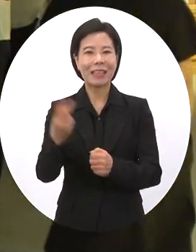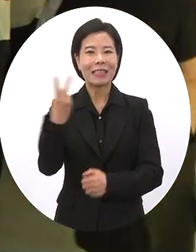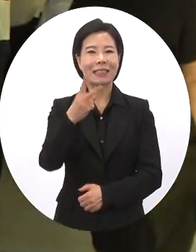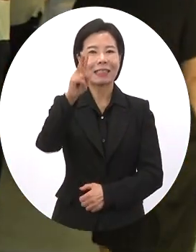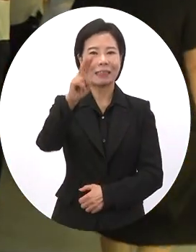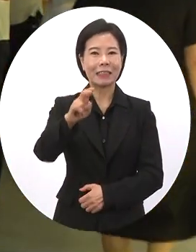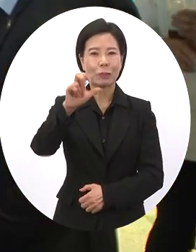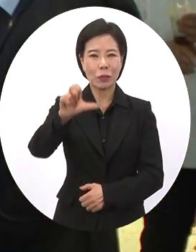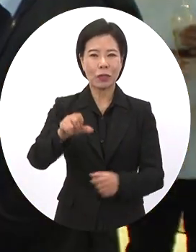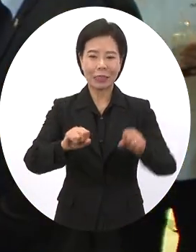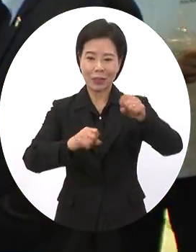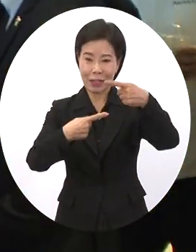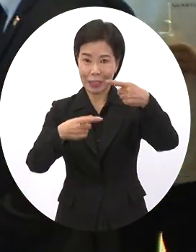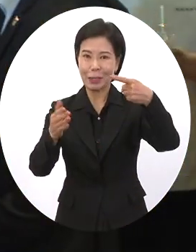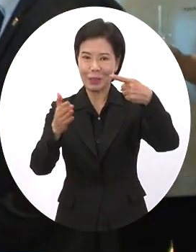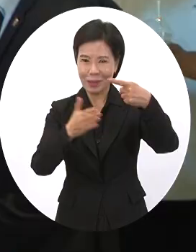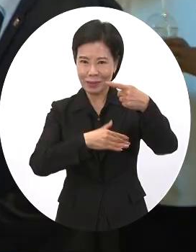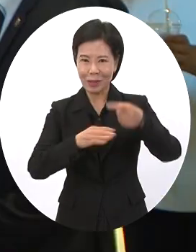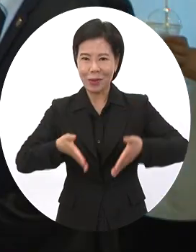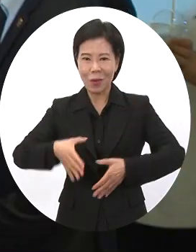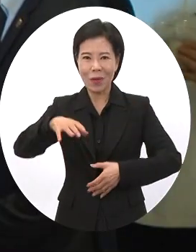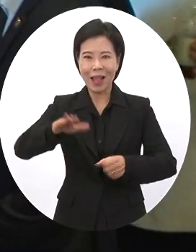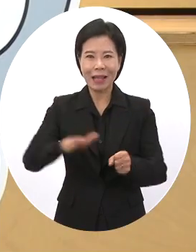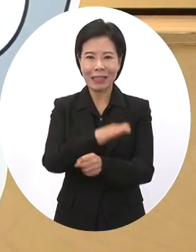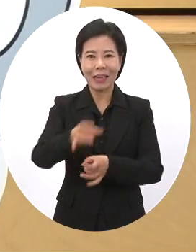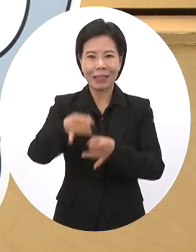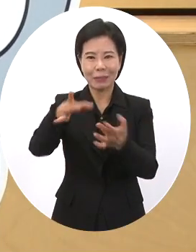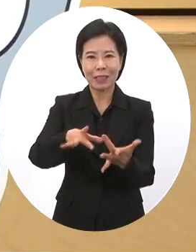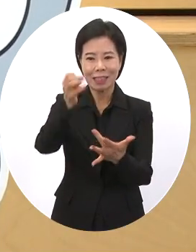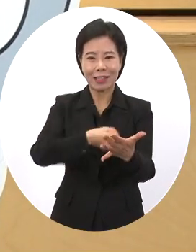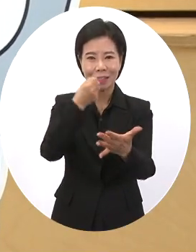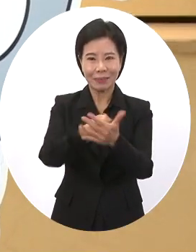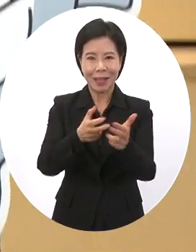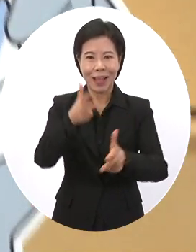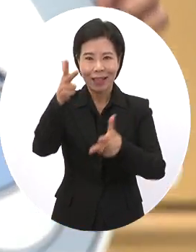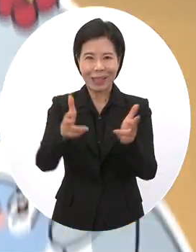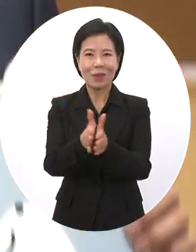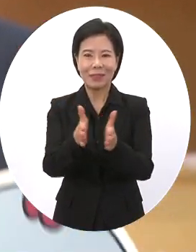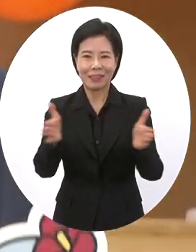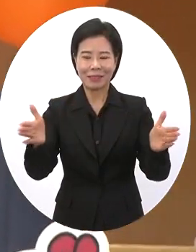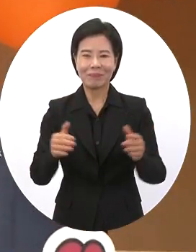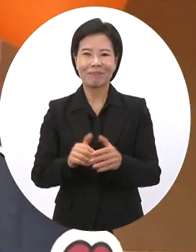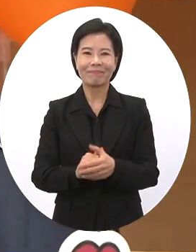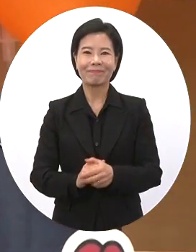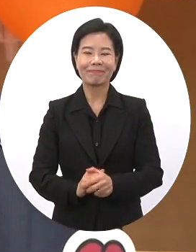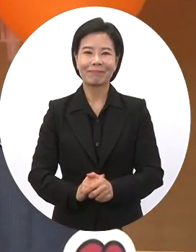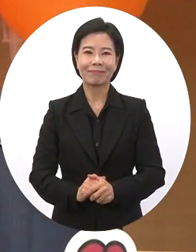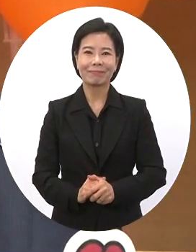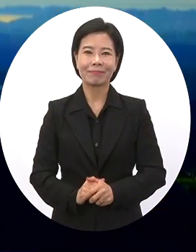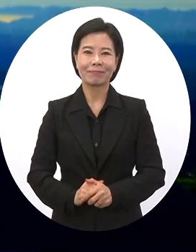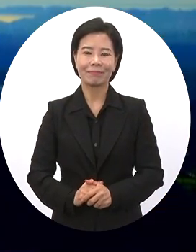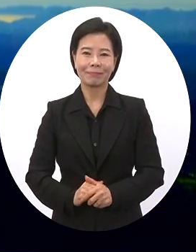제주특별자치도가 2025년 1월 1일부터 고향사랑기 부재 지정기부금 사업을 본격 시작합니다.